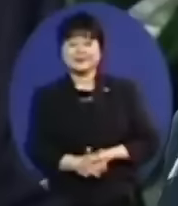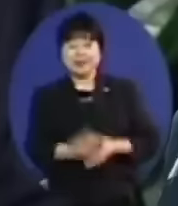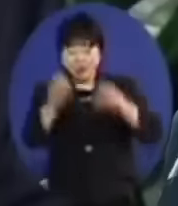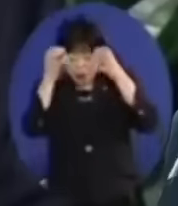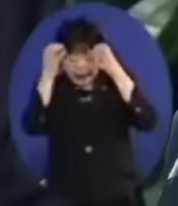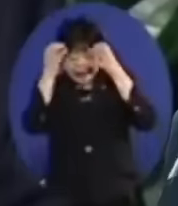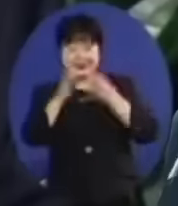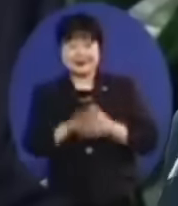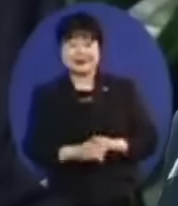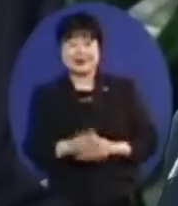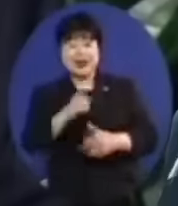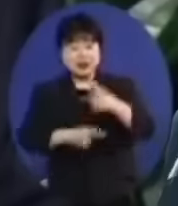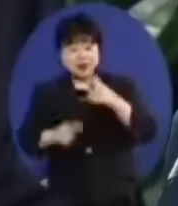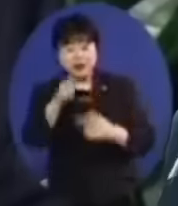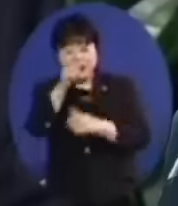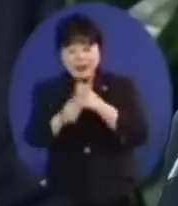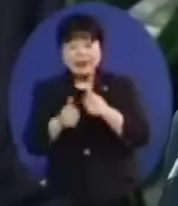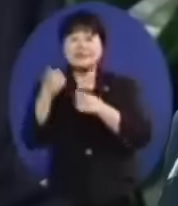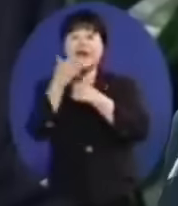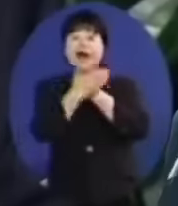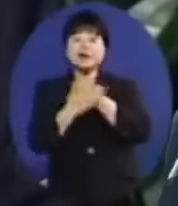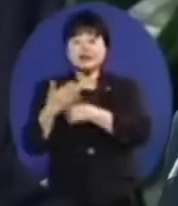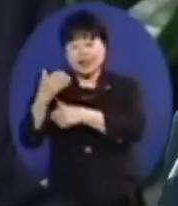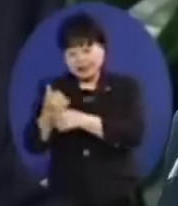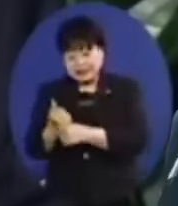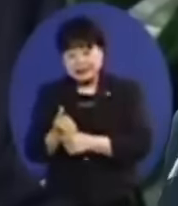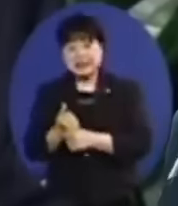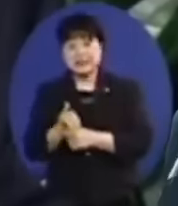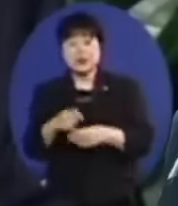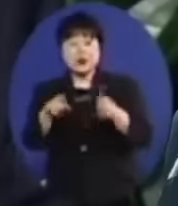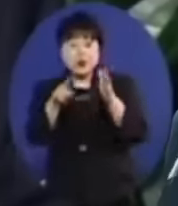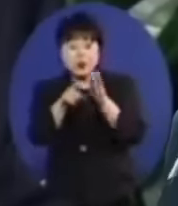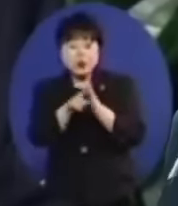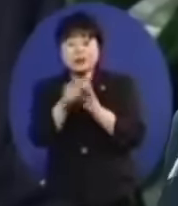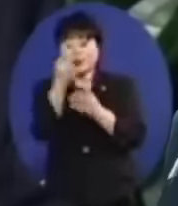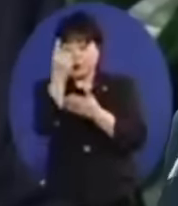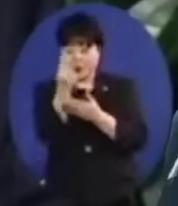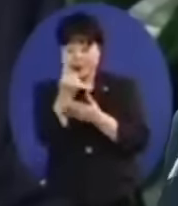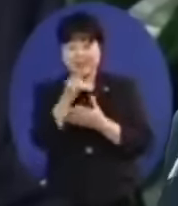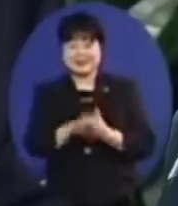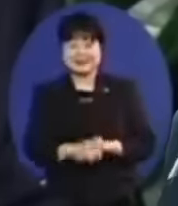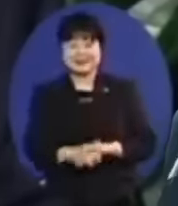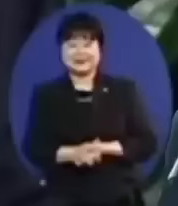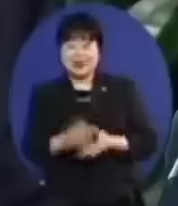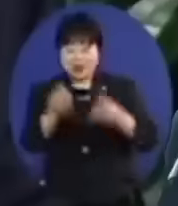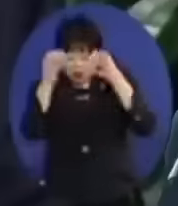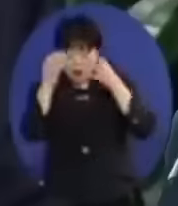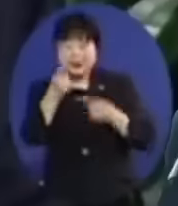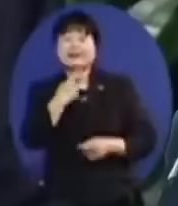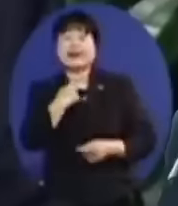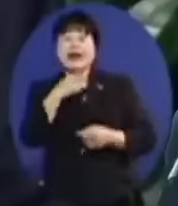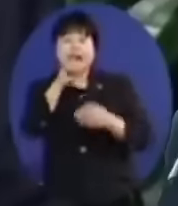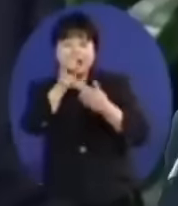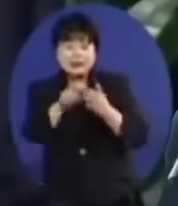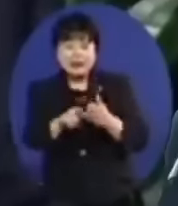고난은 더욱더 하나님의 은혜에 의지하기 위하여 오는 것입니다. 고난